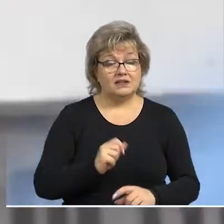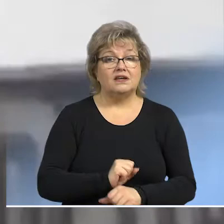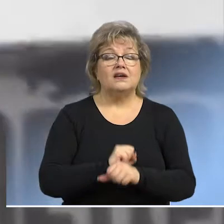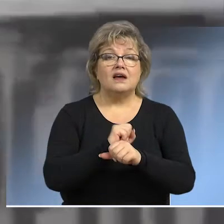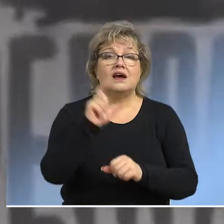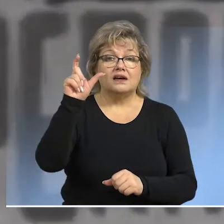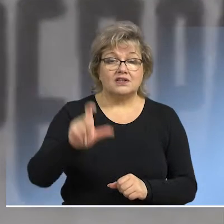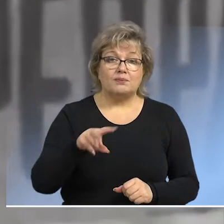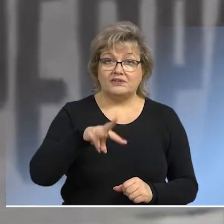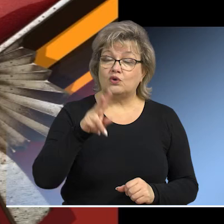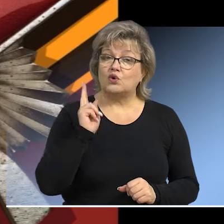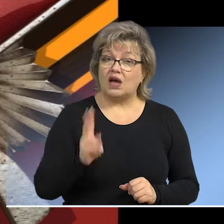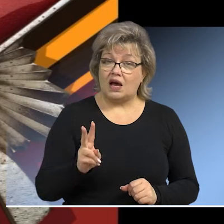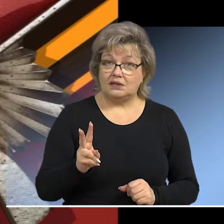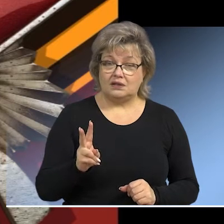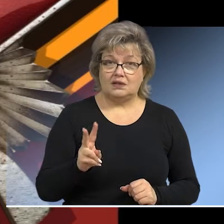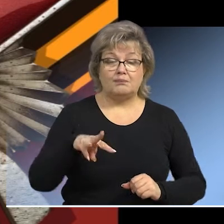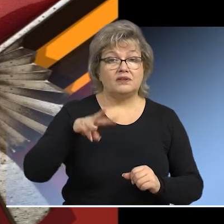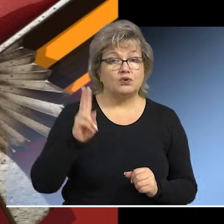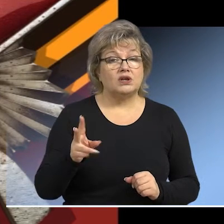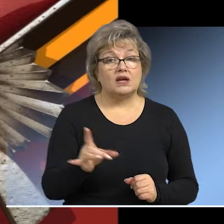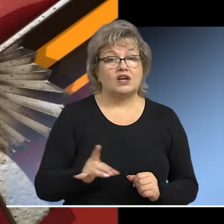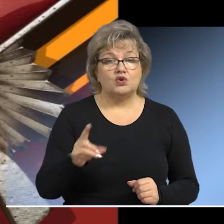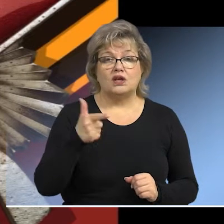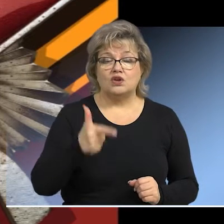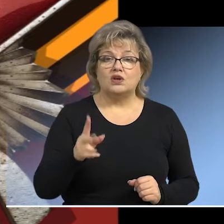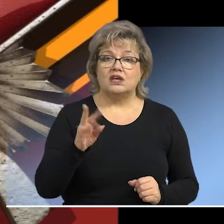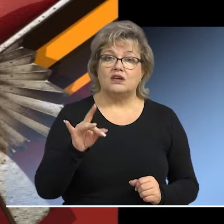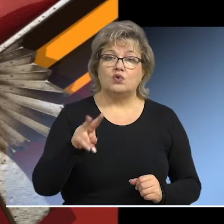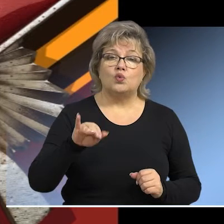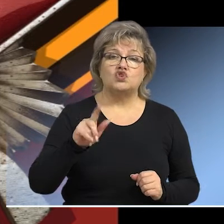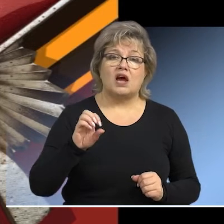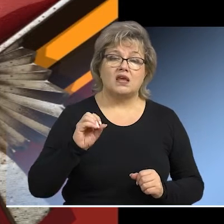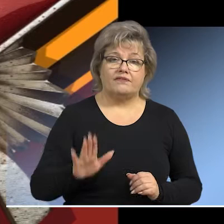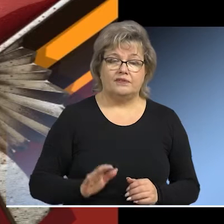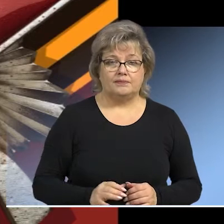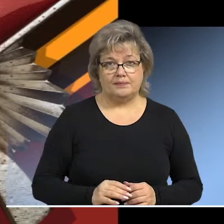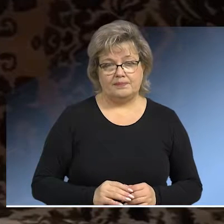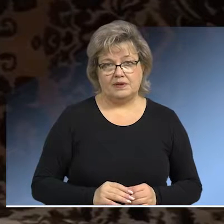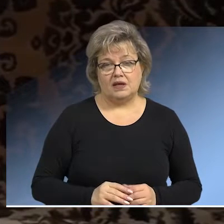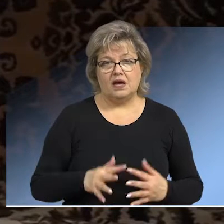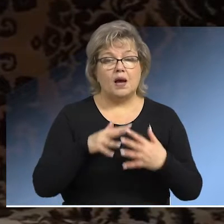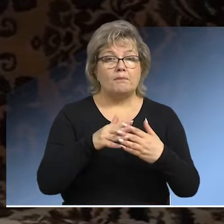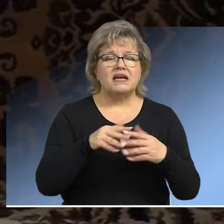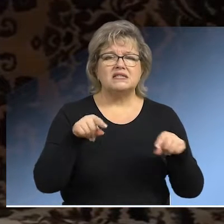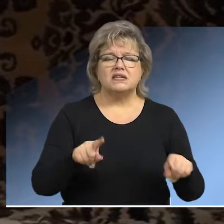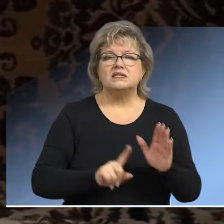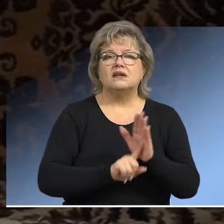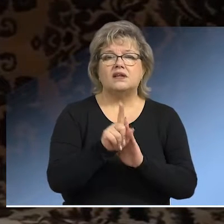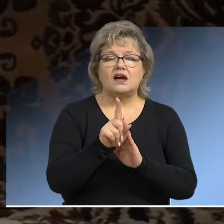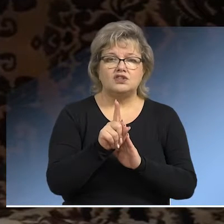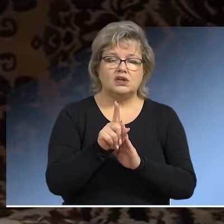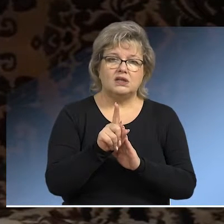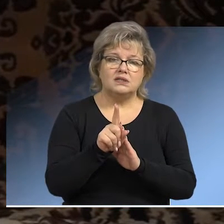войны, почетный гражданин Матвеева Кургана и Матвеево-Курганского района Григорий Кириллович Пужаев. Бои здесь начались